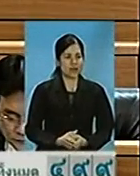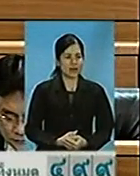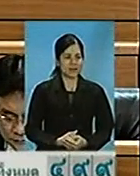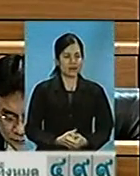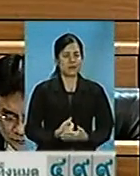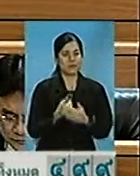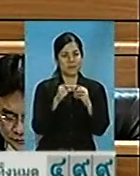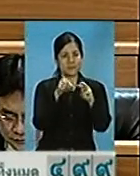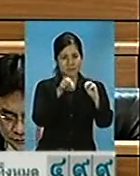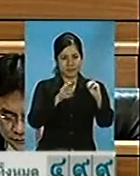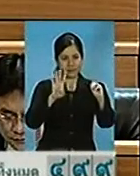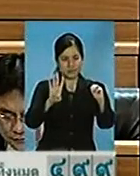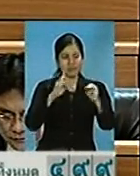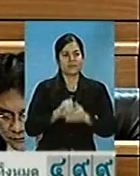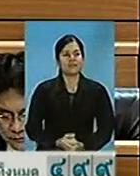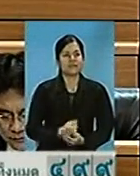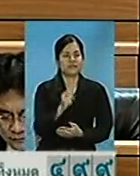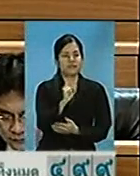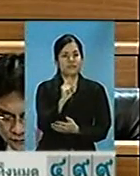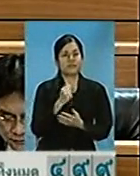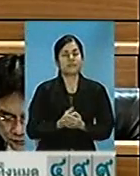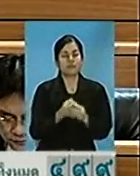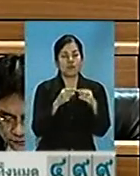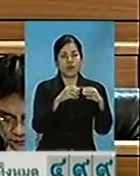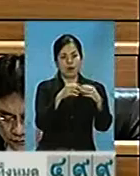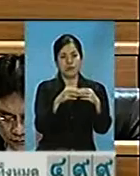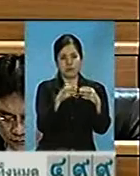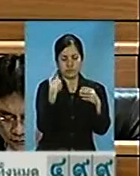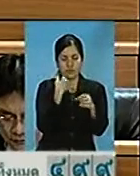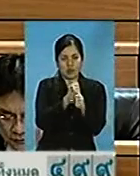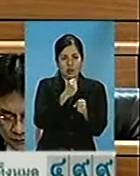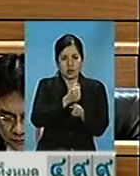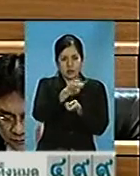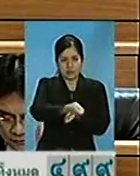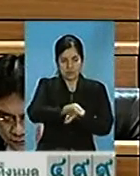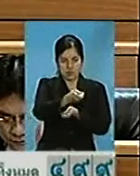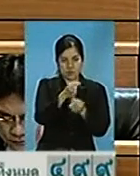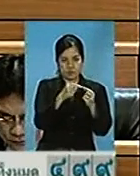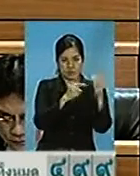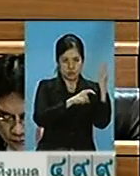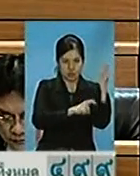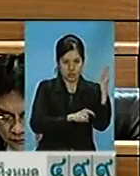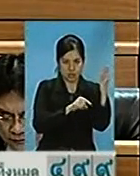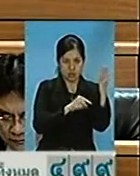4ครับคำว่าผู้ประกอบกิจการการยาง